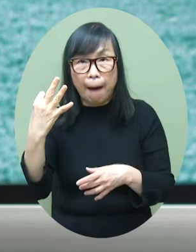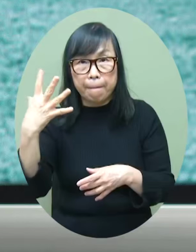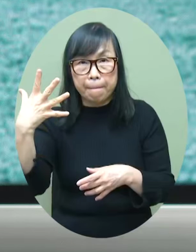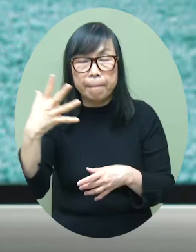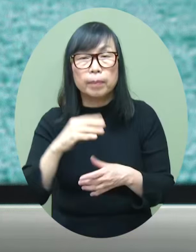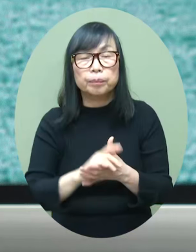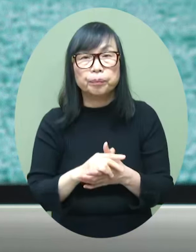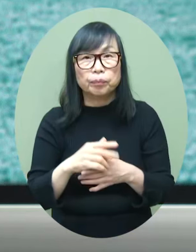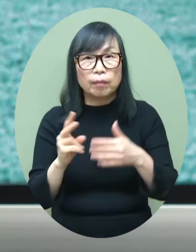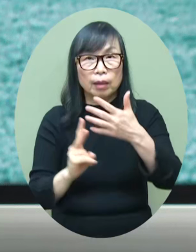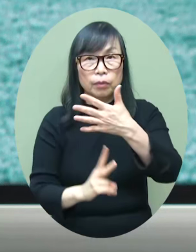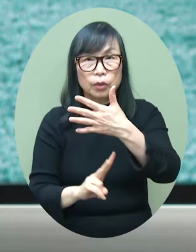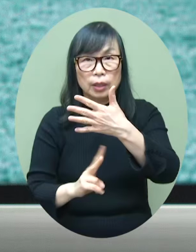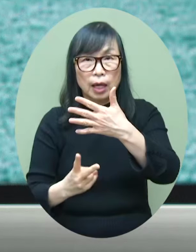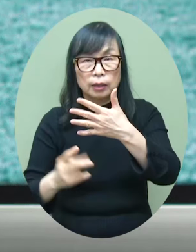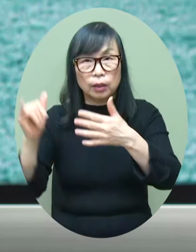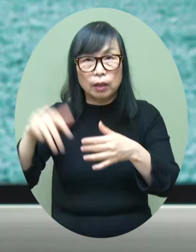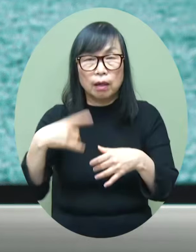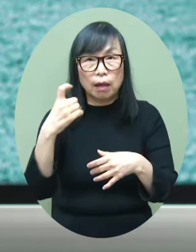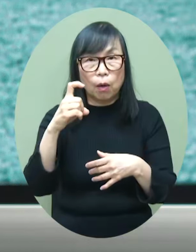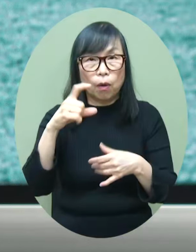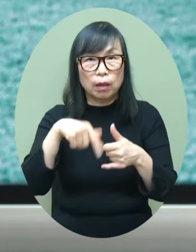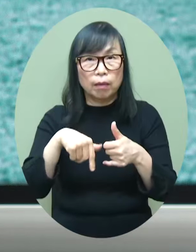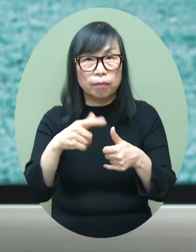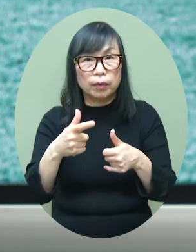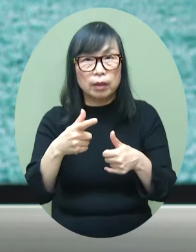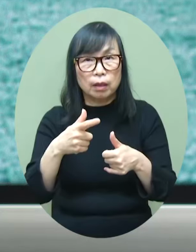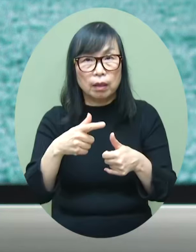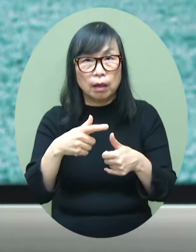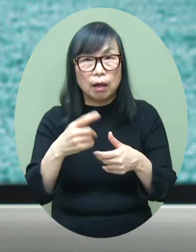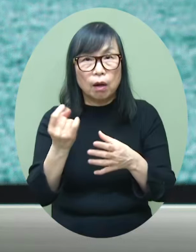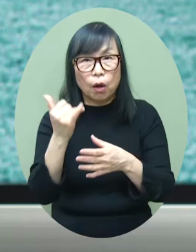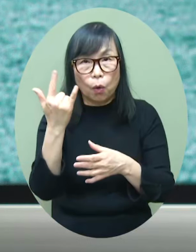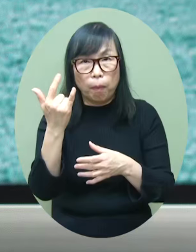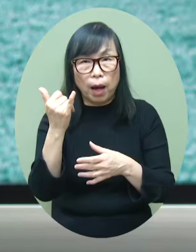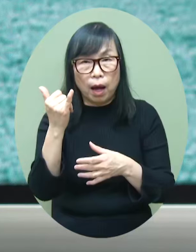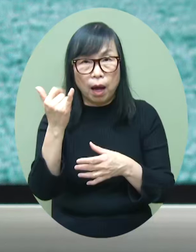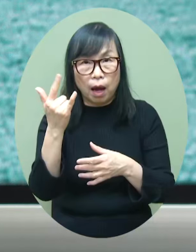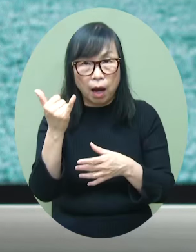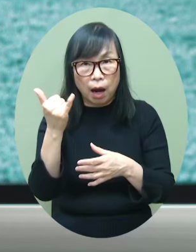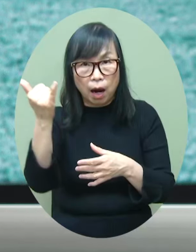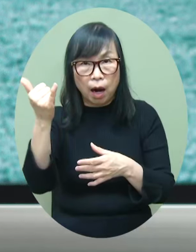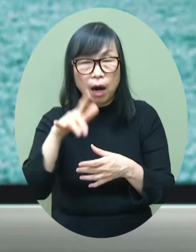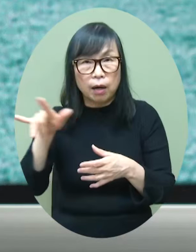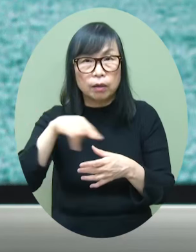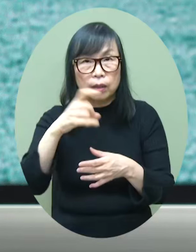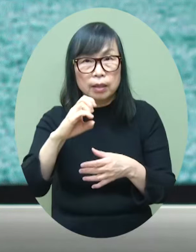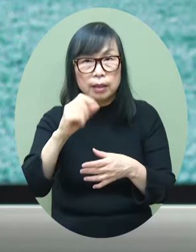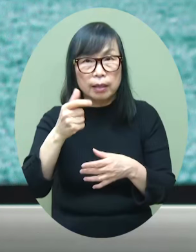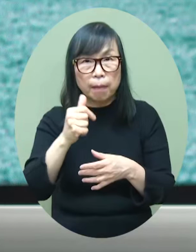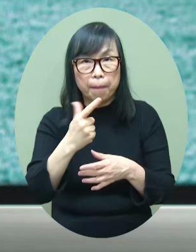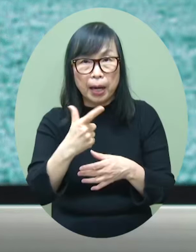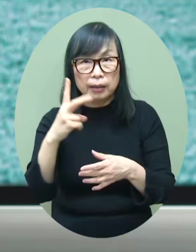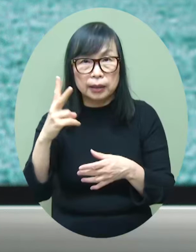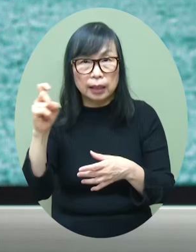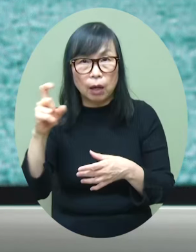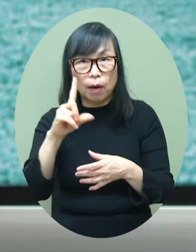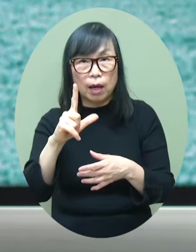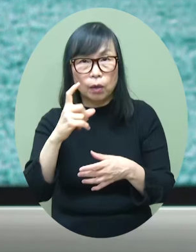喺22號抵港嗰9位人士咧，就係、是、乘坐6班機嘅，係1個喺 CX829，